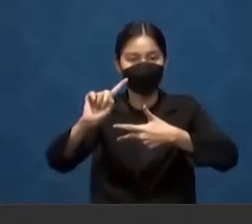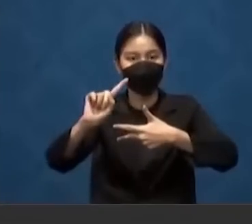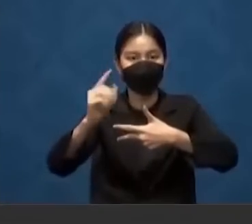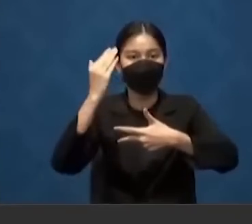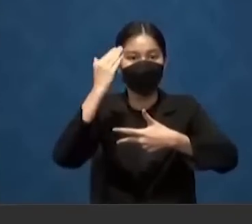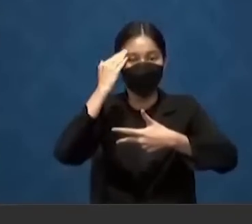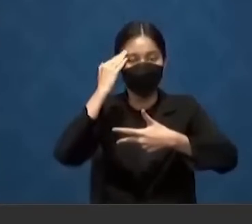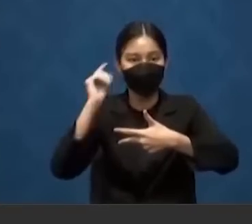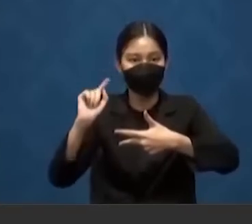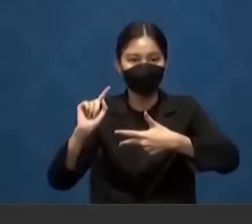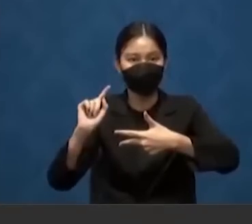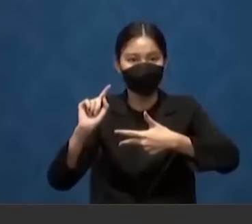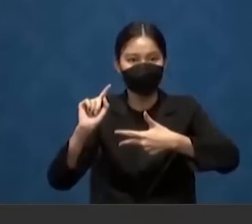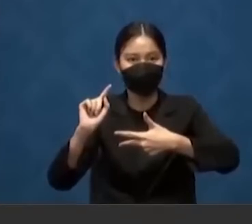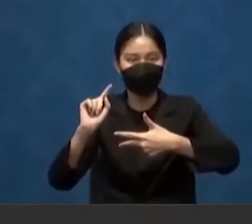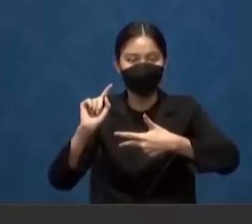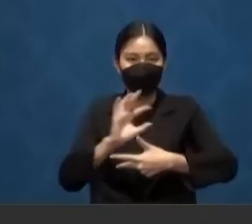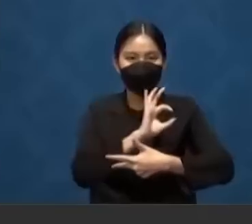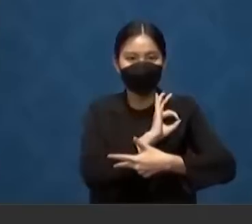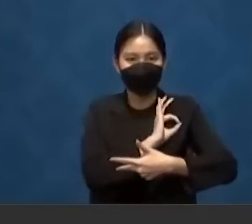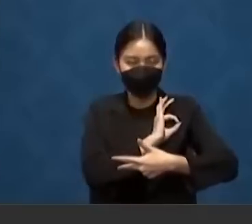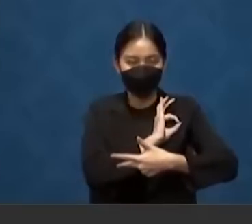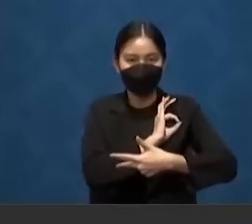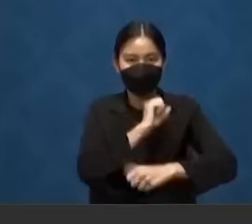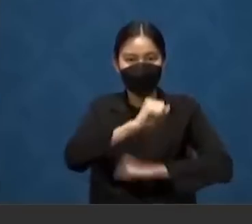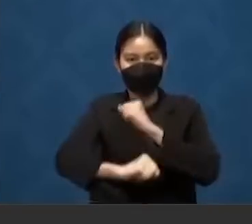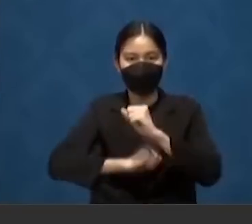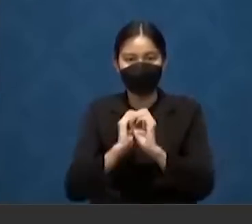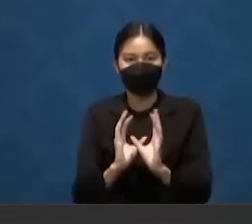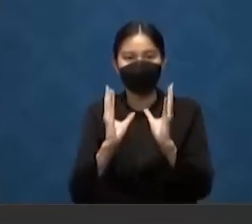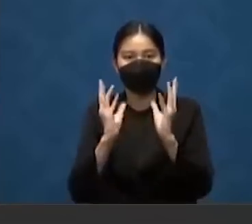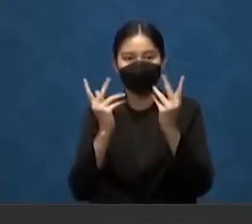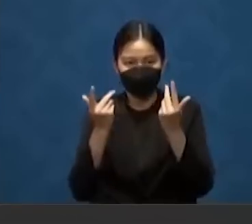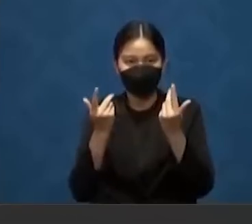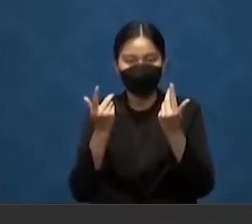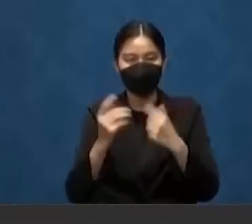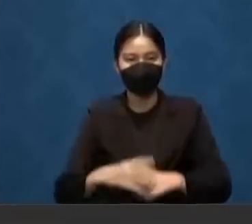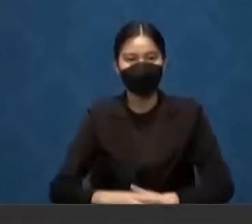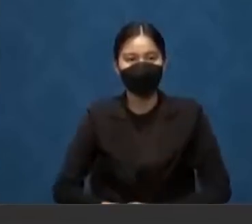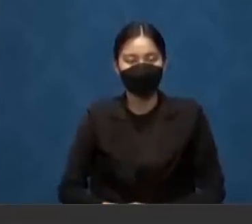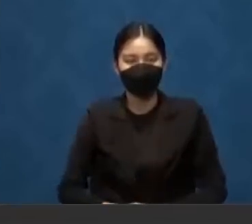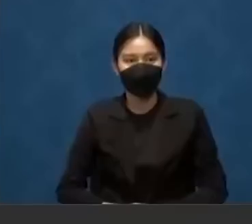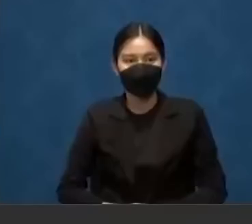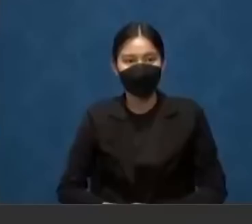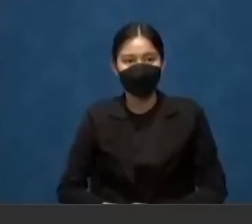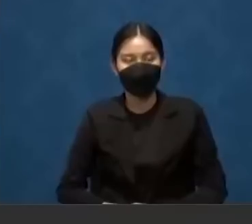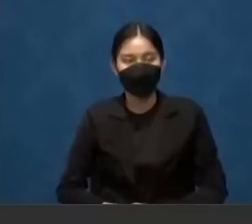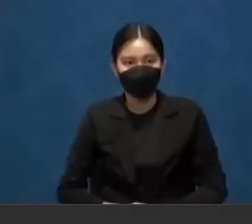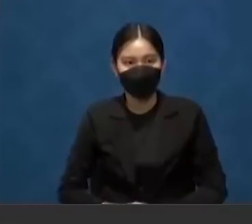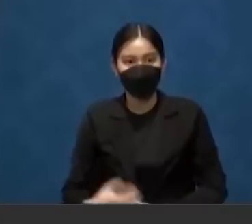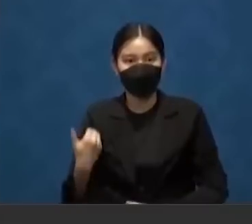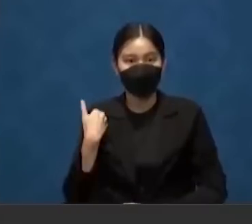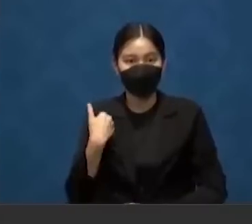icเรื่องแรกรับทราบเรื่องการส้นสุดสมาชิภาพถานรสดอน